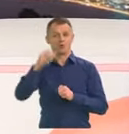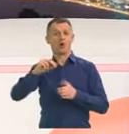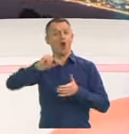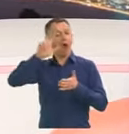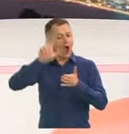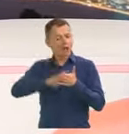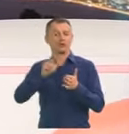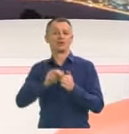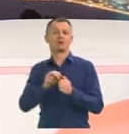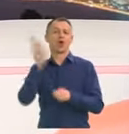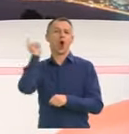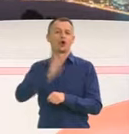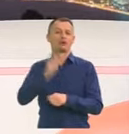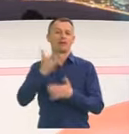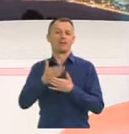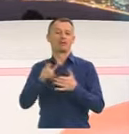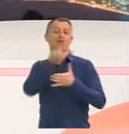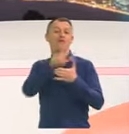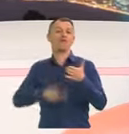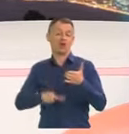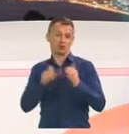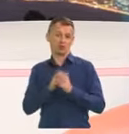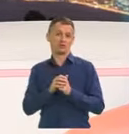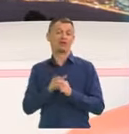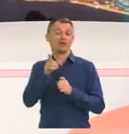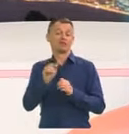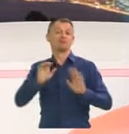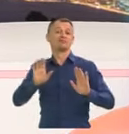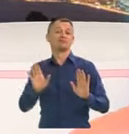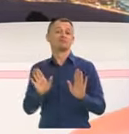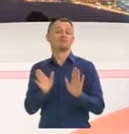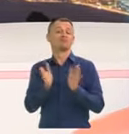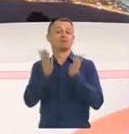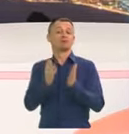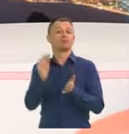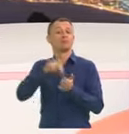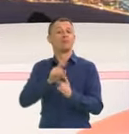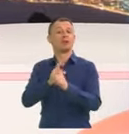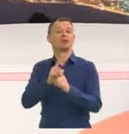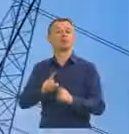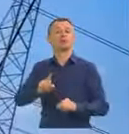timp ordonanța privind facturile, însă măsurile de ajutor se aplică din luna februarie.